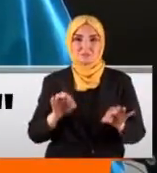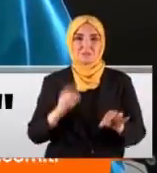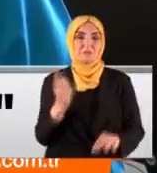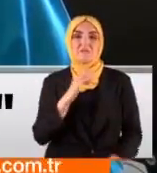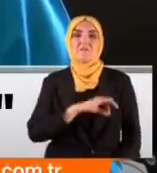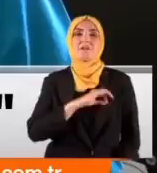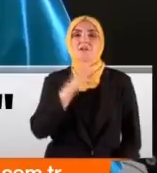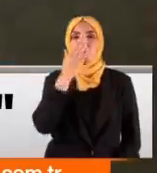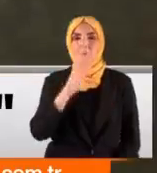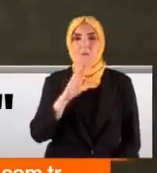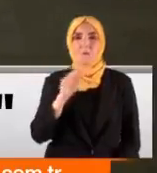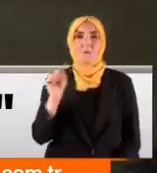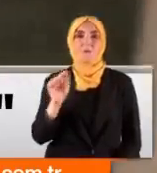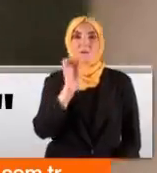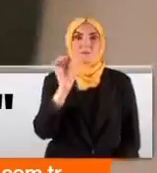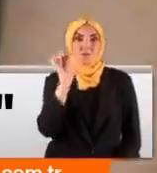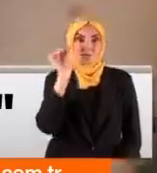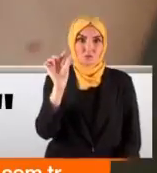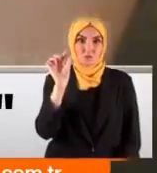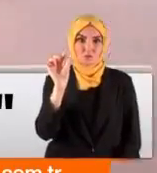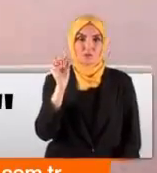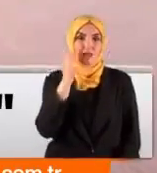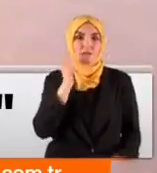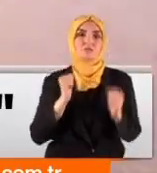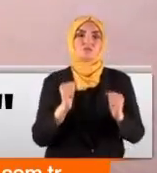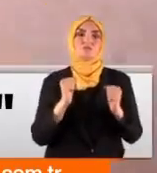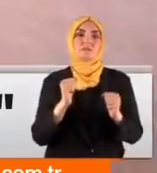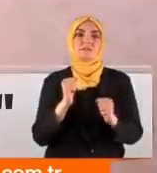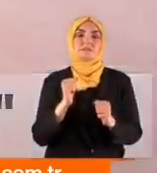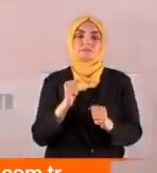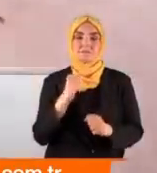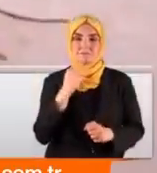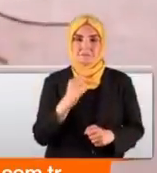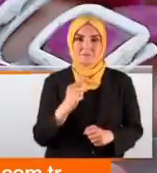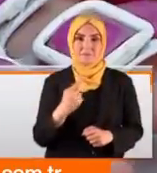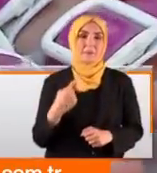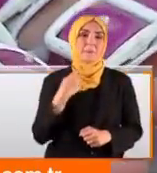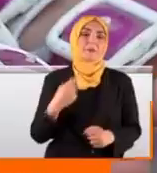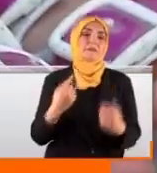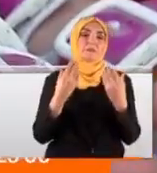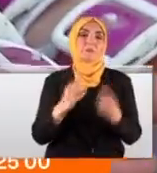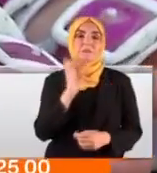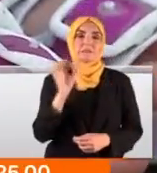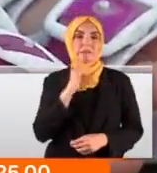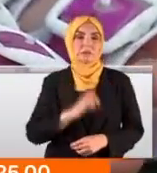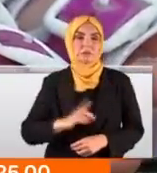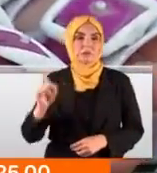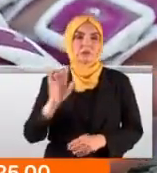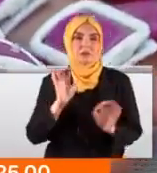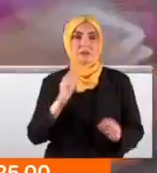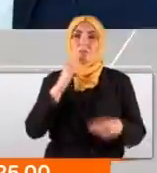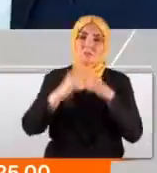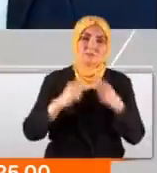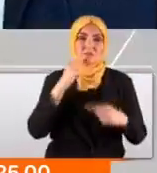ilaçların hepsine dirençlidir. İstanbul Büyükşehir Belediyesi bıktıran sinek şikayetlerine her yıl bu dönemde sivrisinekler artar